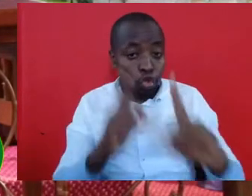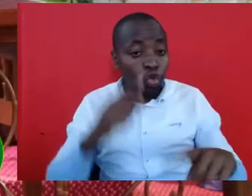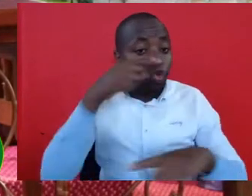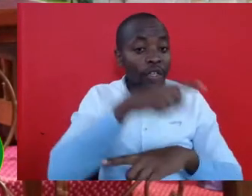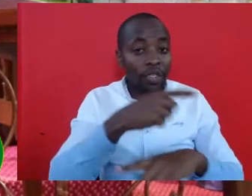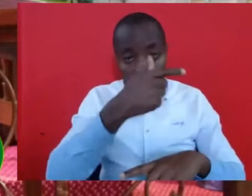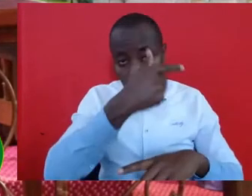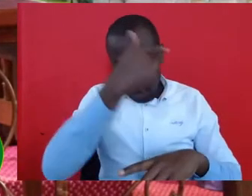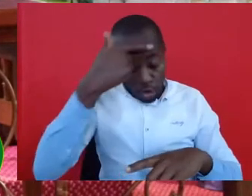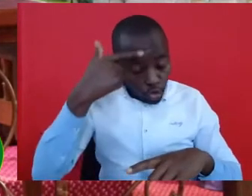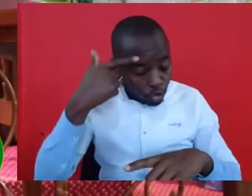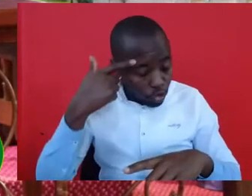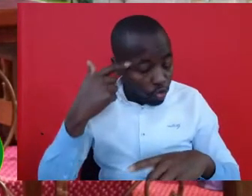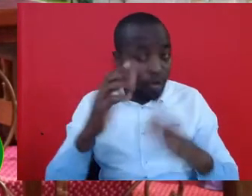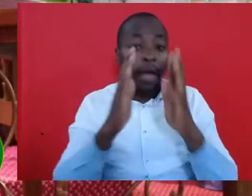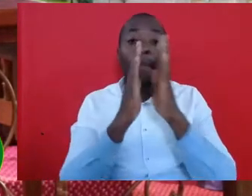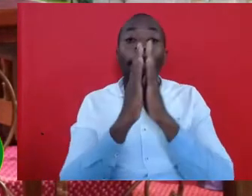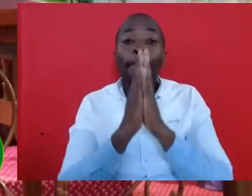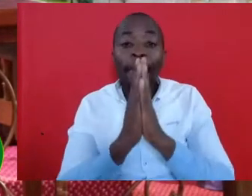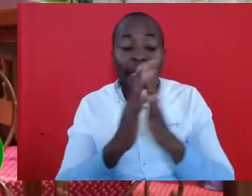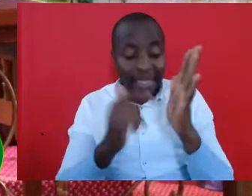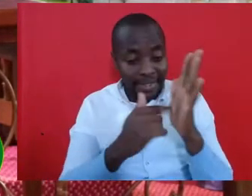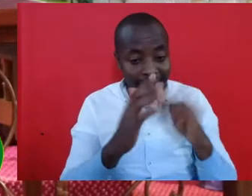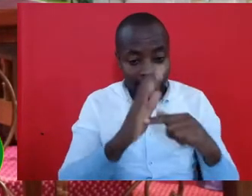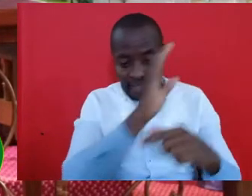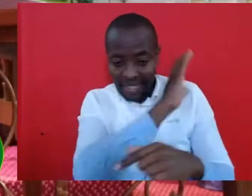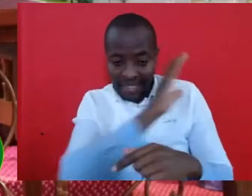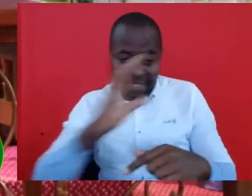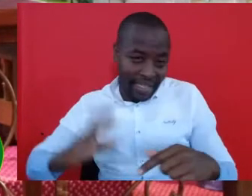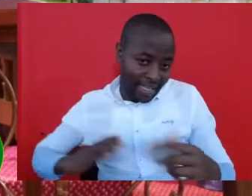heshima ya muombezi na mpatanishi wetu Yesu Kristo.